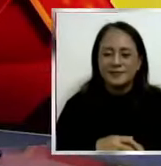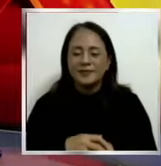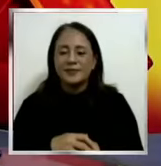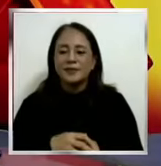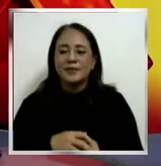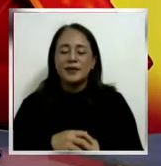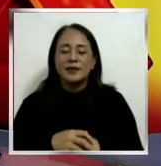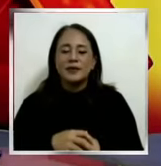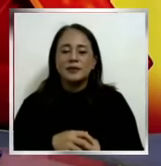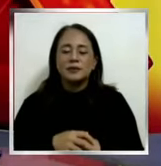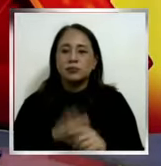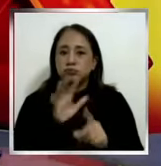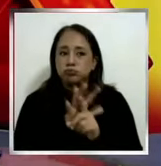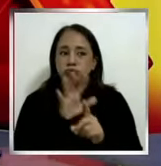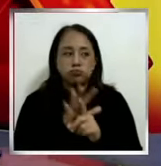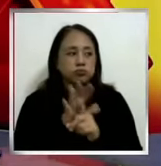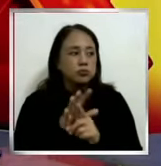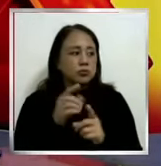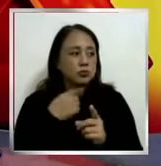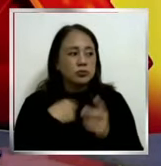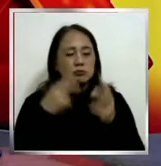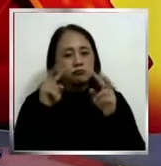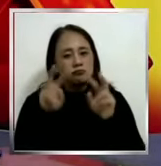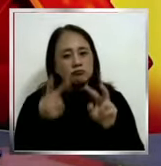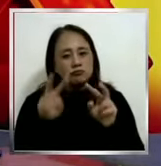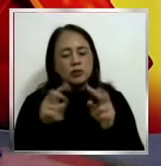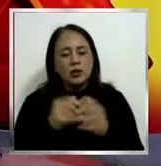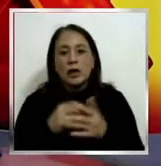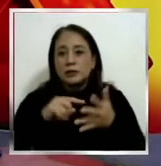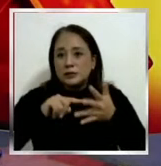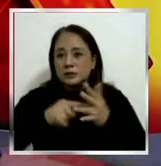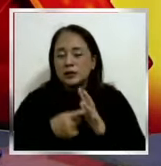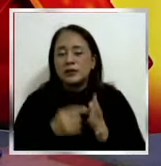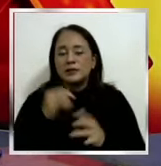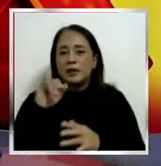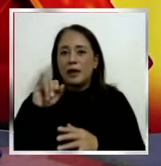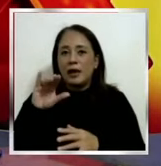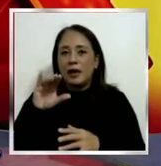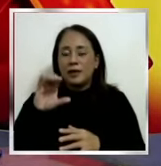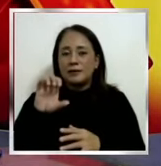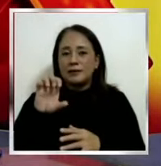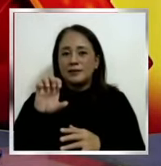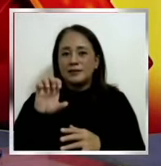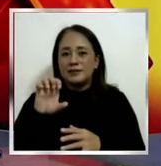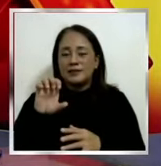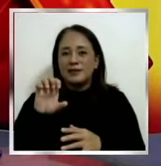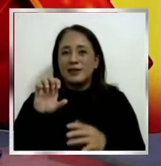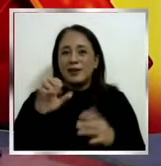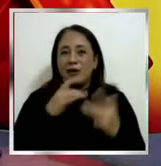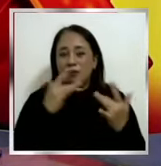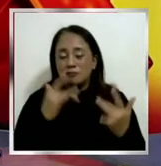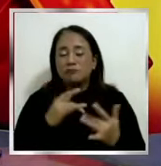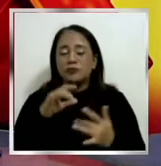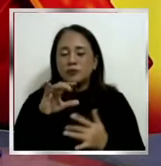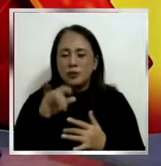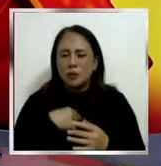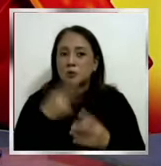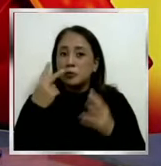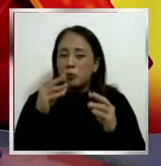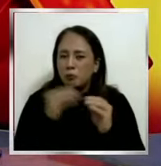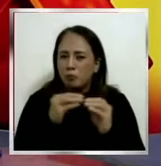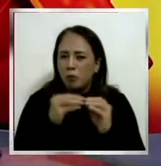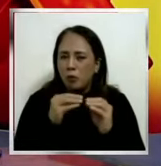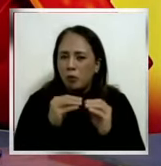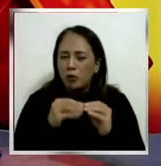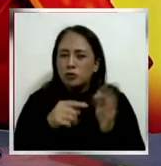Trending at talaga namang tinutukan ang pilot episode ng ice skating series na Hearts on Ice. Pero watch out for more ice skating scenes,